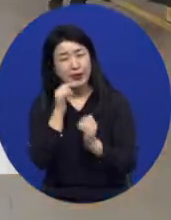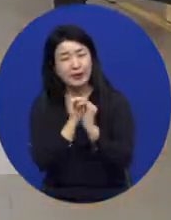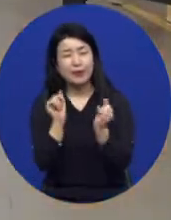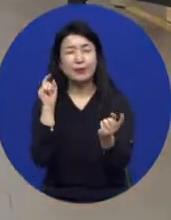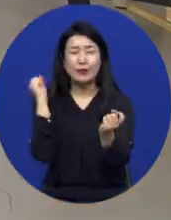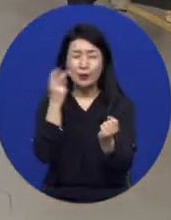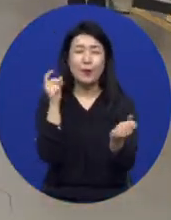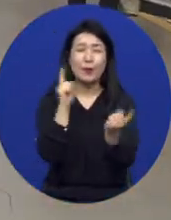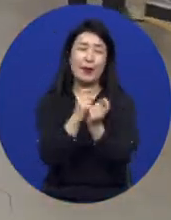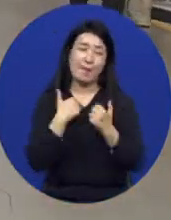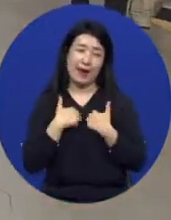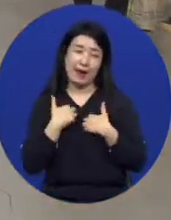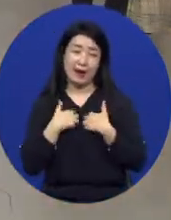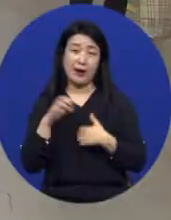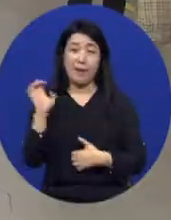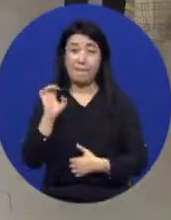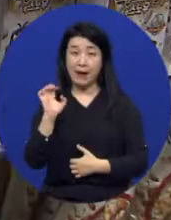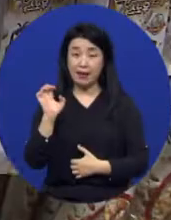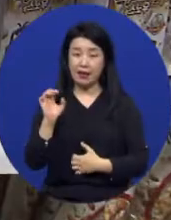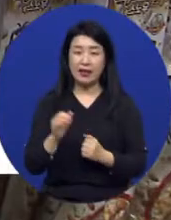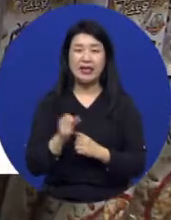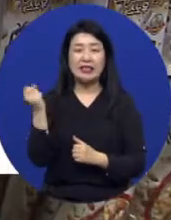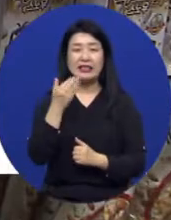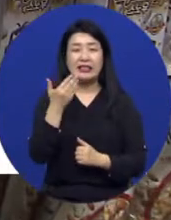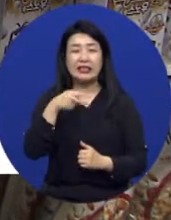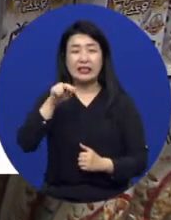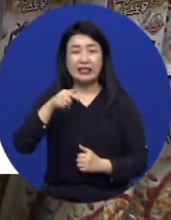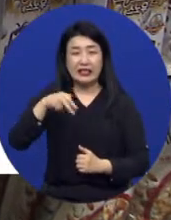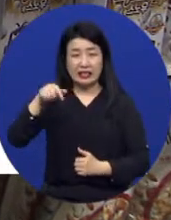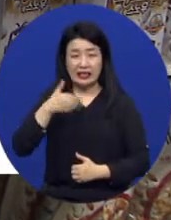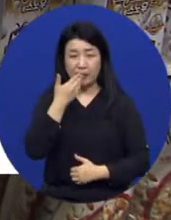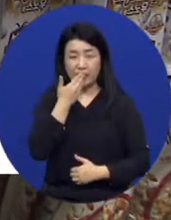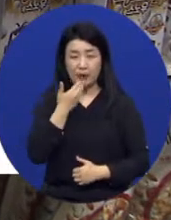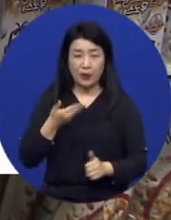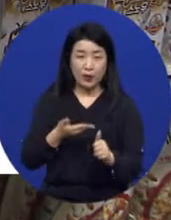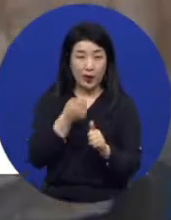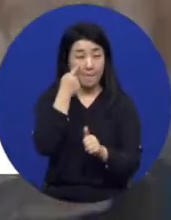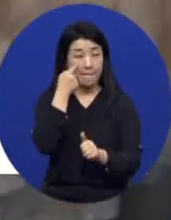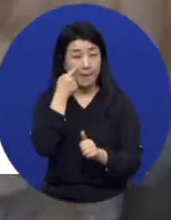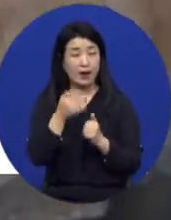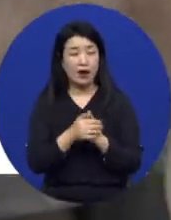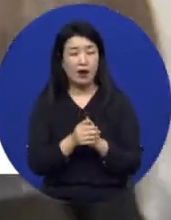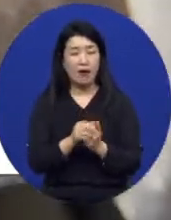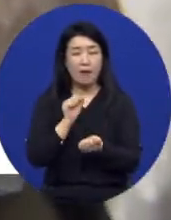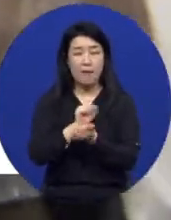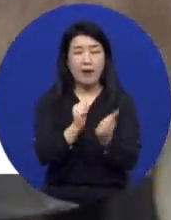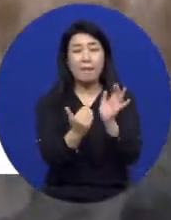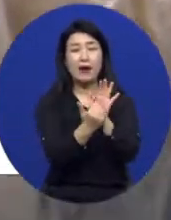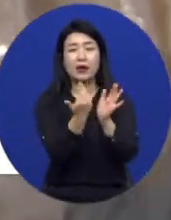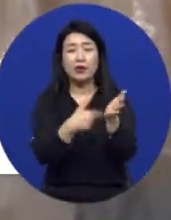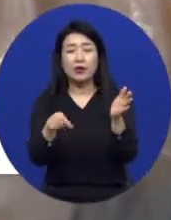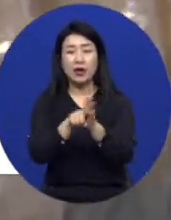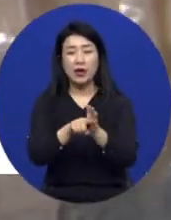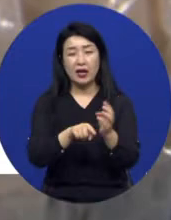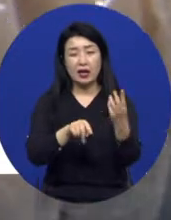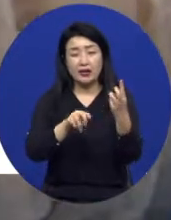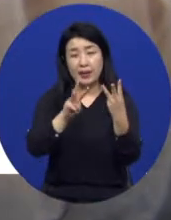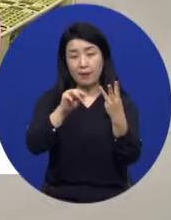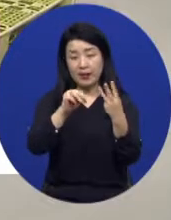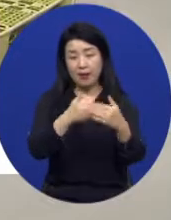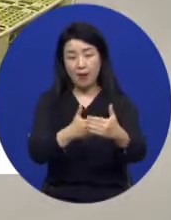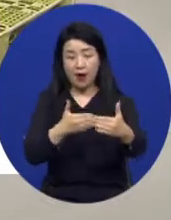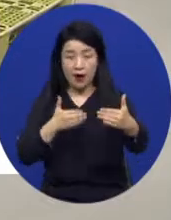반갑고. 대형마트에서는 시식도 다시 시작됐습니다. 감염을 막기 위해 시식 코너 간격을 3m